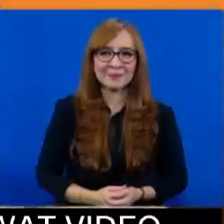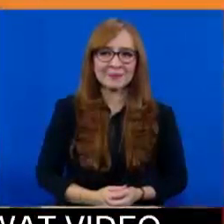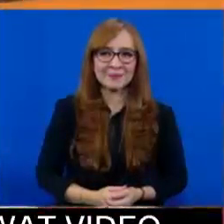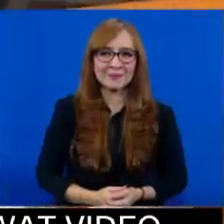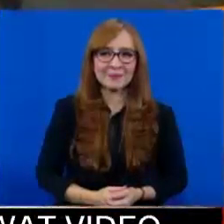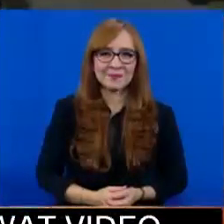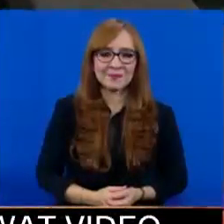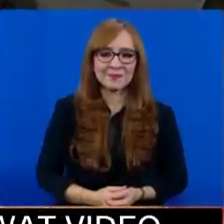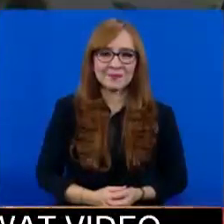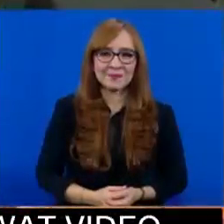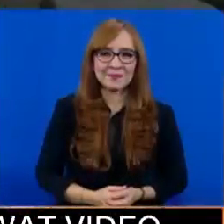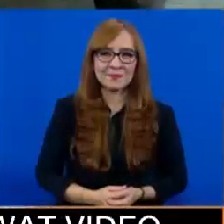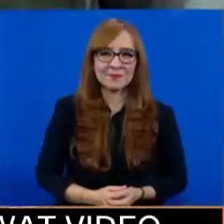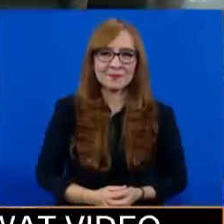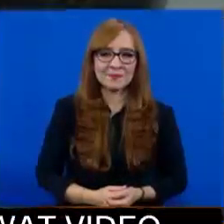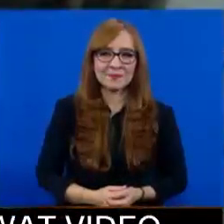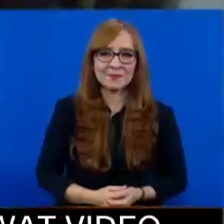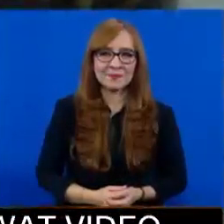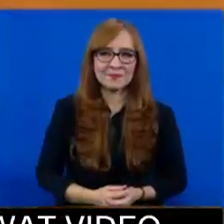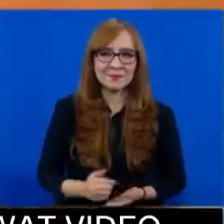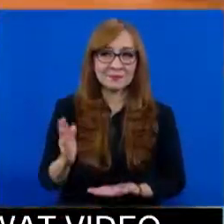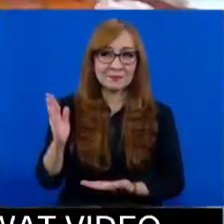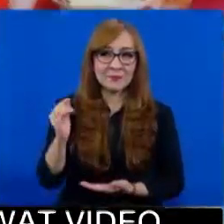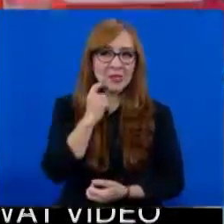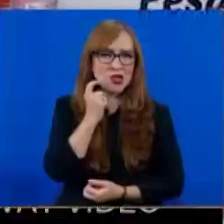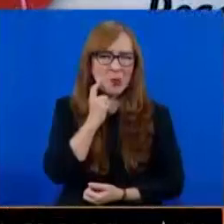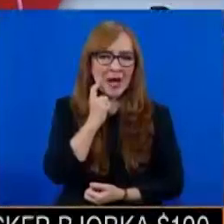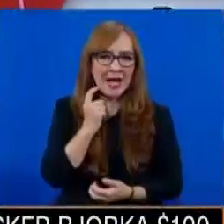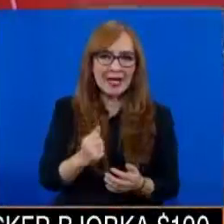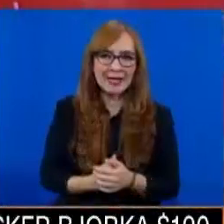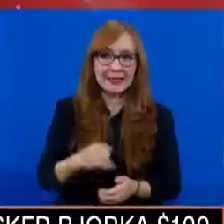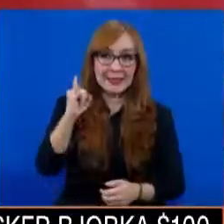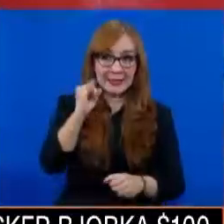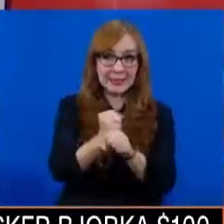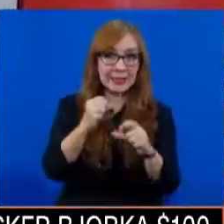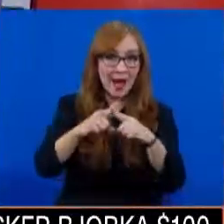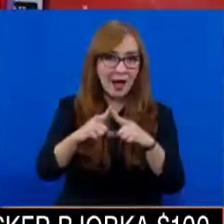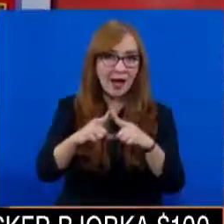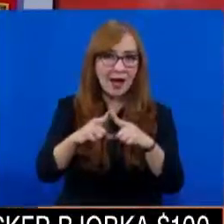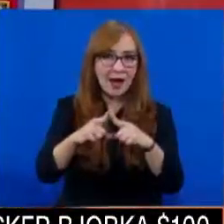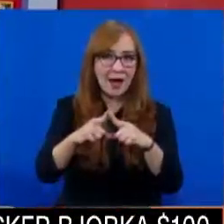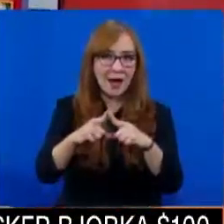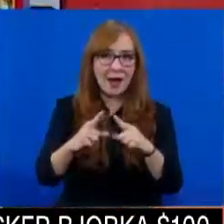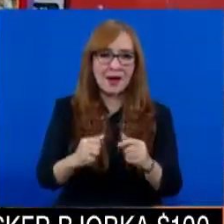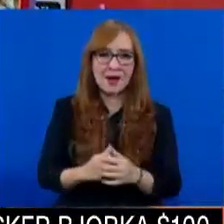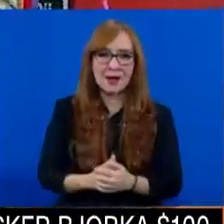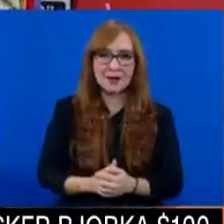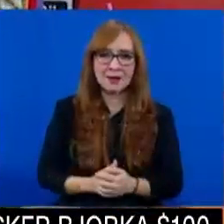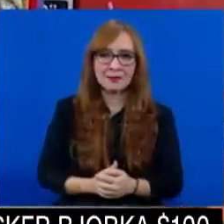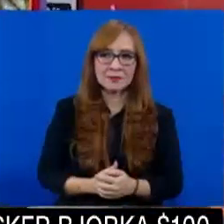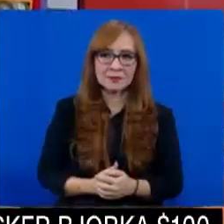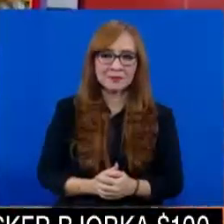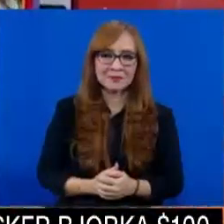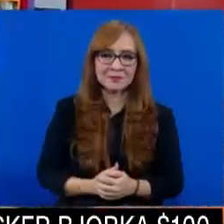Nanti jatuhin ya. Kita tes ya, iganya empuk atau enggak ya. Ya, langsung copot. Valid. Tes.